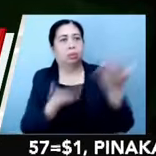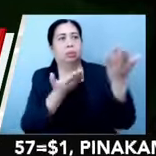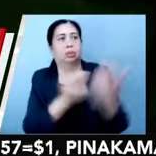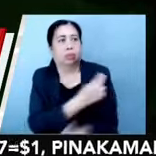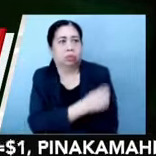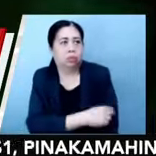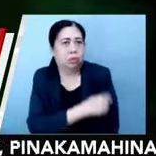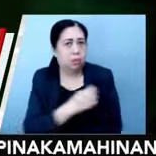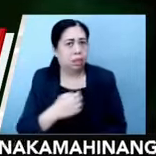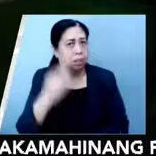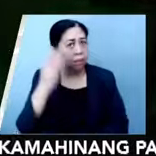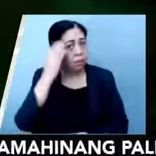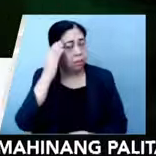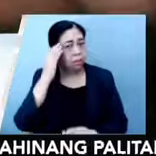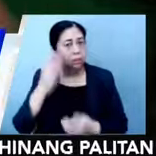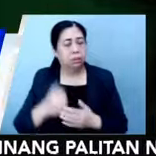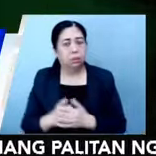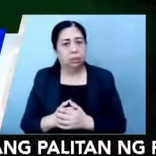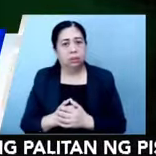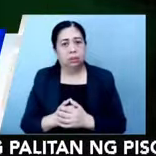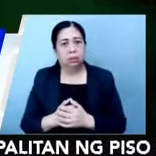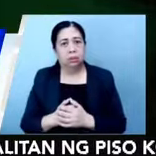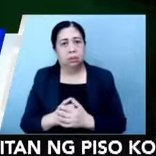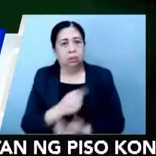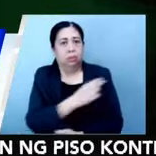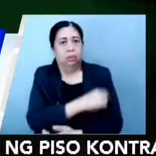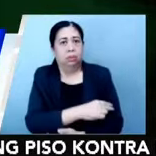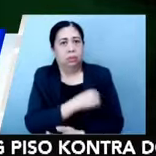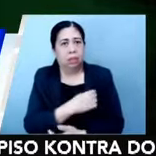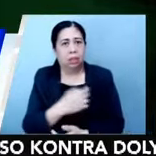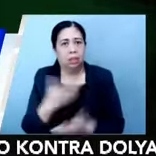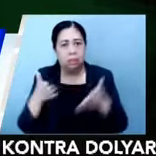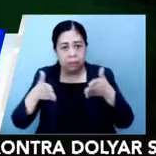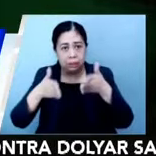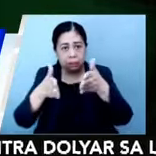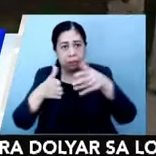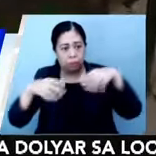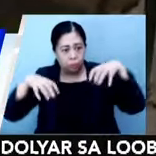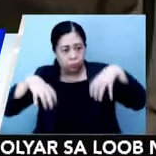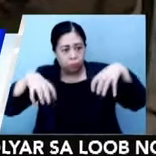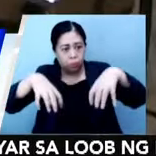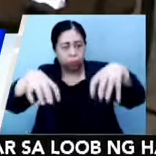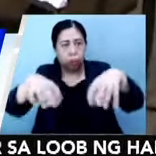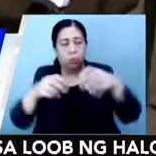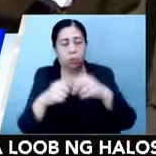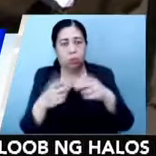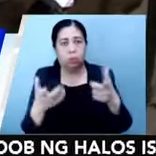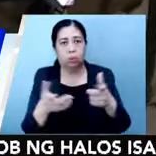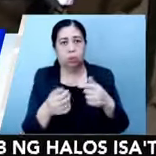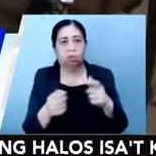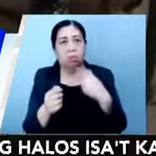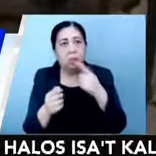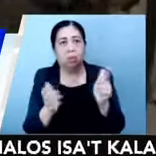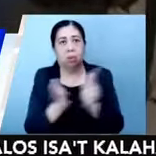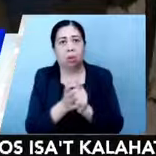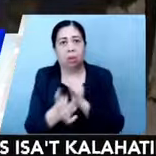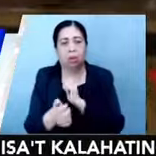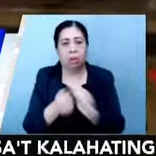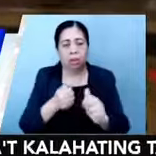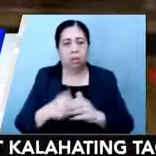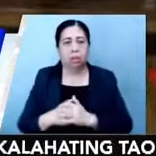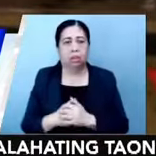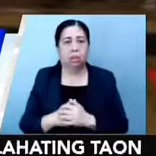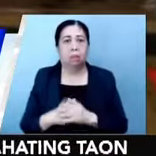po natin ang ospital, eh, nasa main road po yan, nasa mga pinagbabawal. Ibang usapan pa raw ang mas malaking konsumo nila